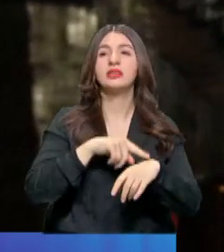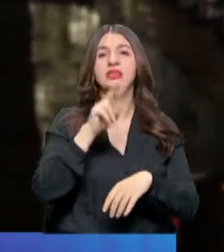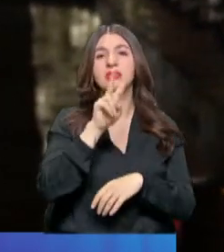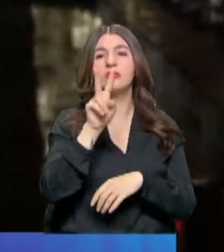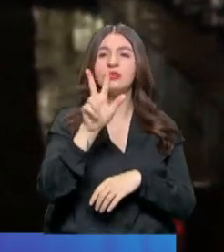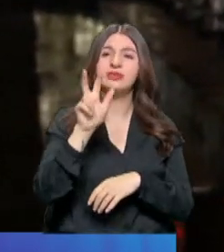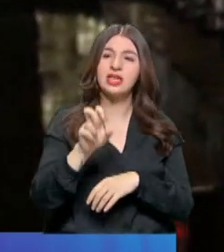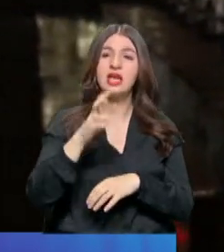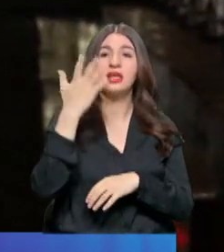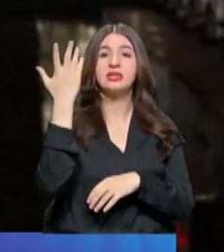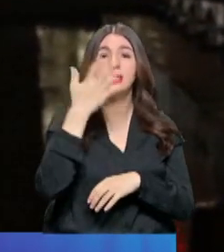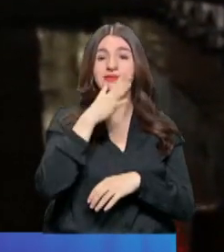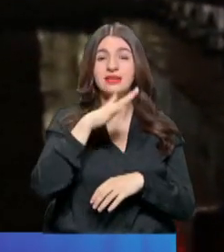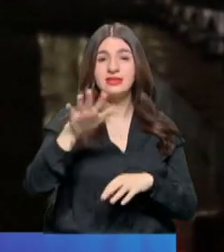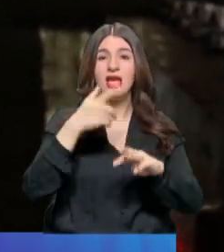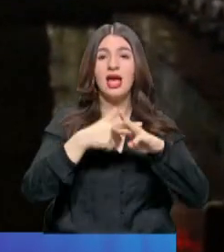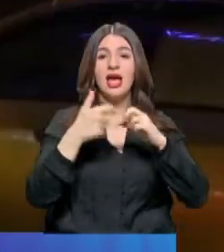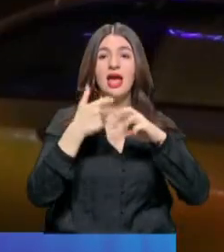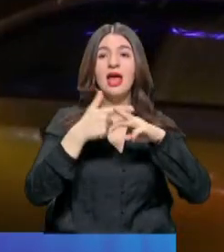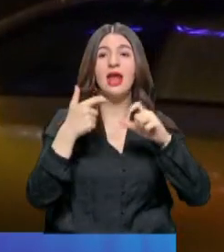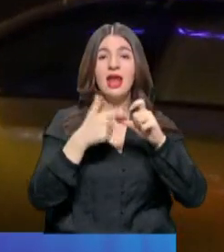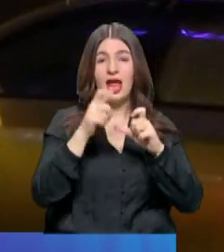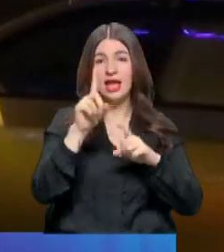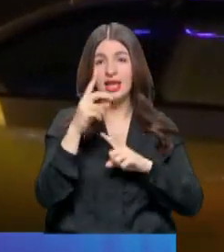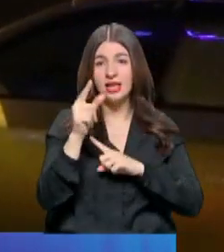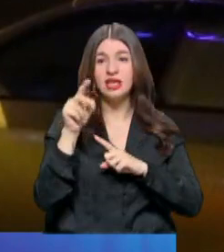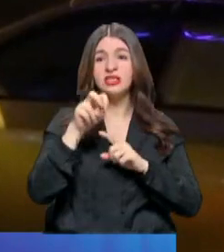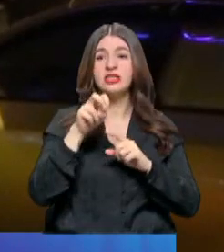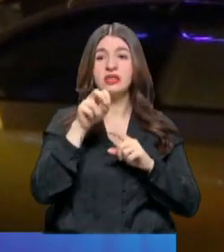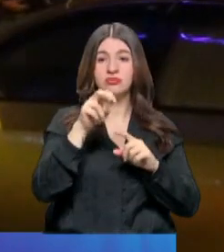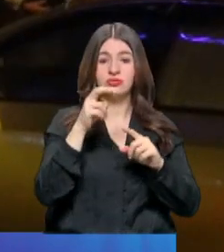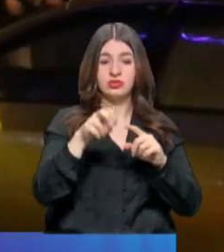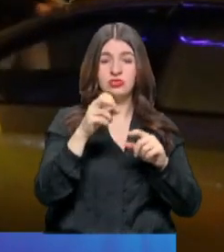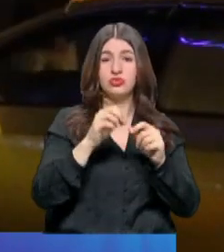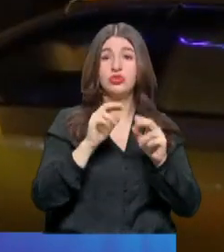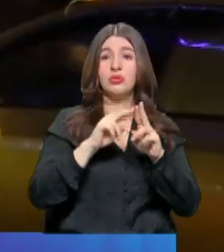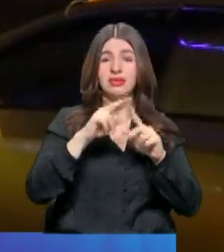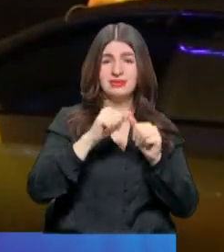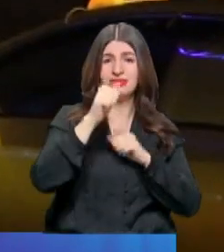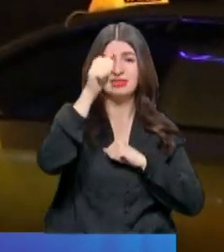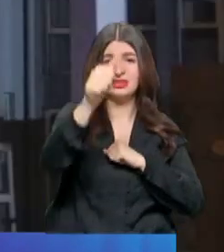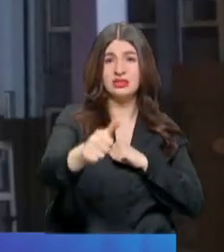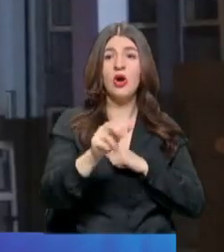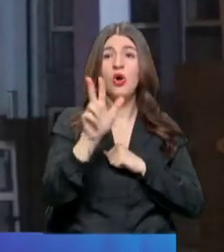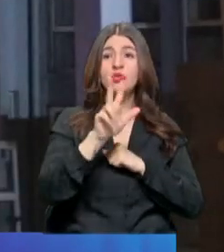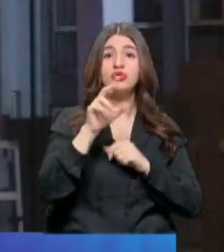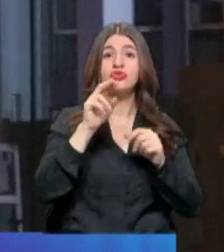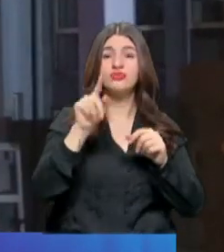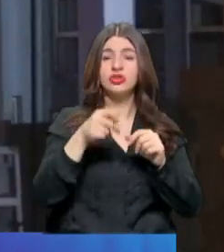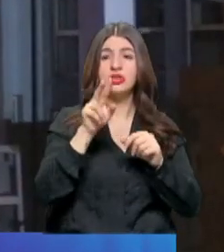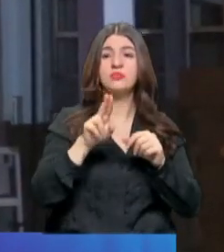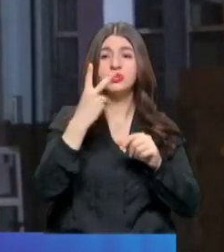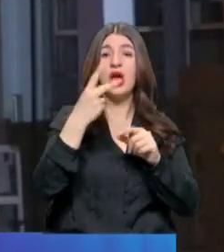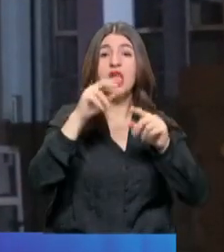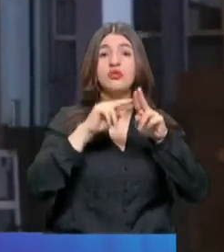20.38 de Karadeniz Ereğli'nin 89.20 üç kilometre açığında 30 7,70 İki kilometre derinlikte